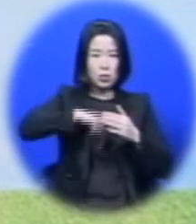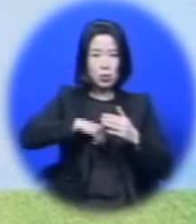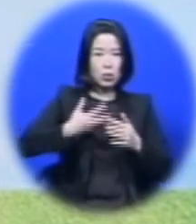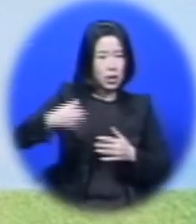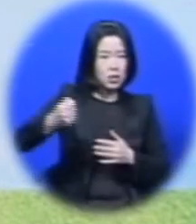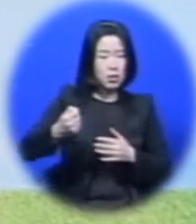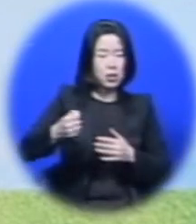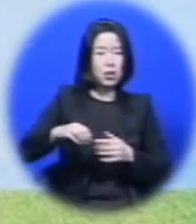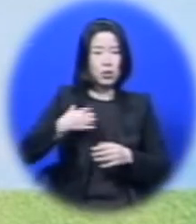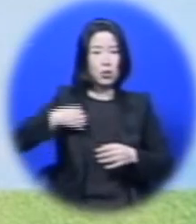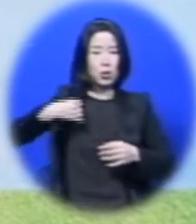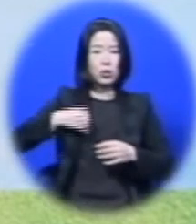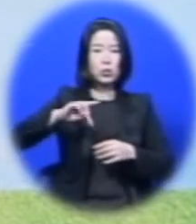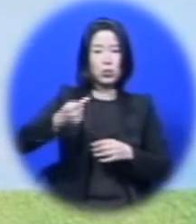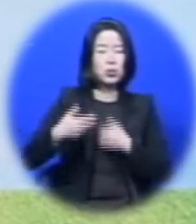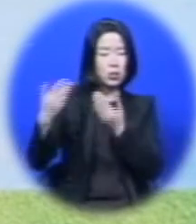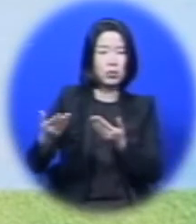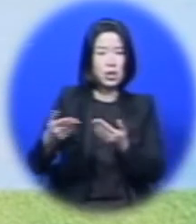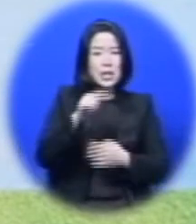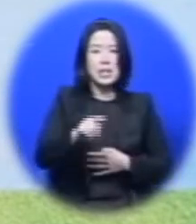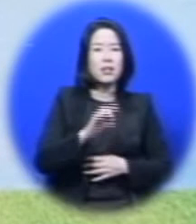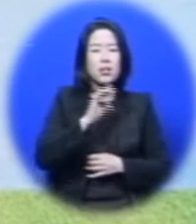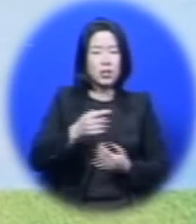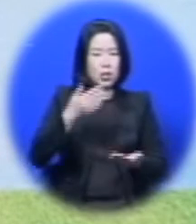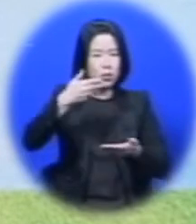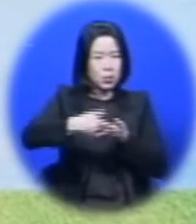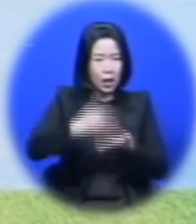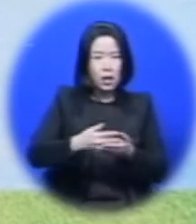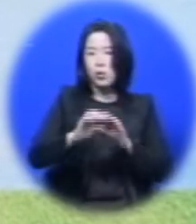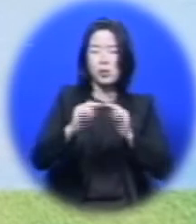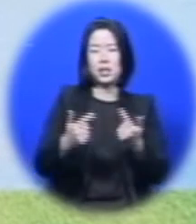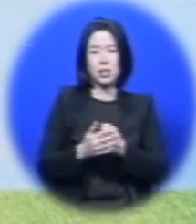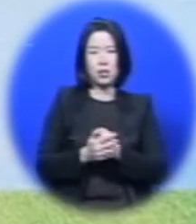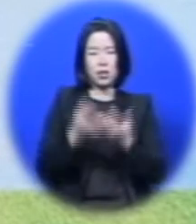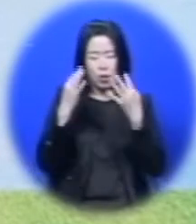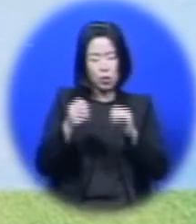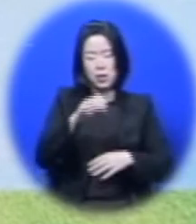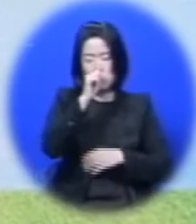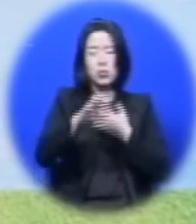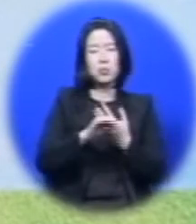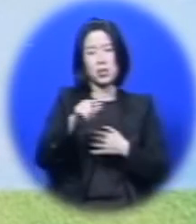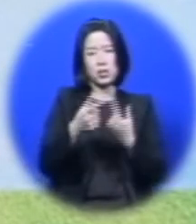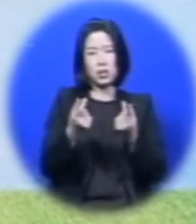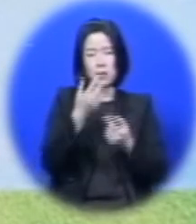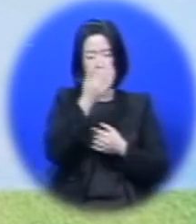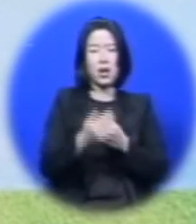되고 주님은 우리에게 요구만 하시는 게 아닙니다. 얼마나 좋으면 그렇게 하겠어요? 얼마나